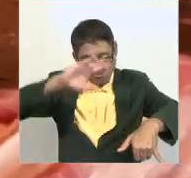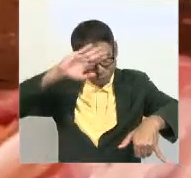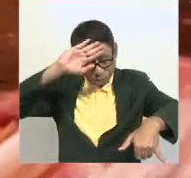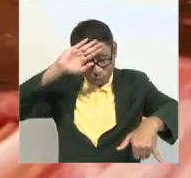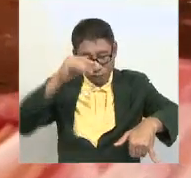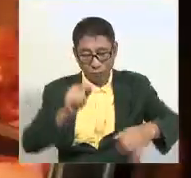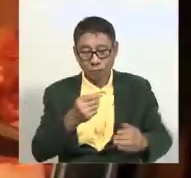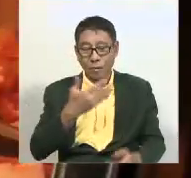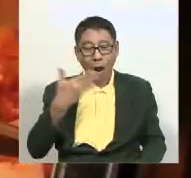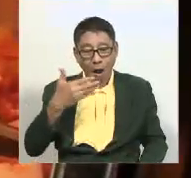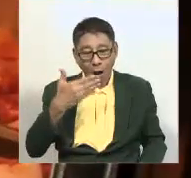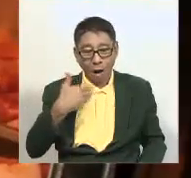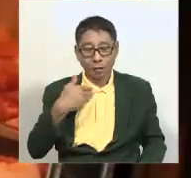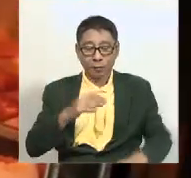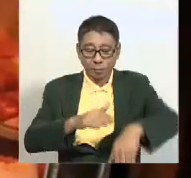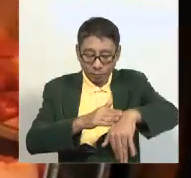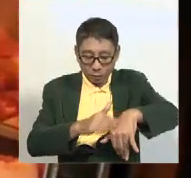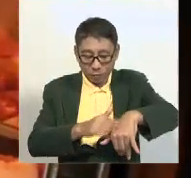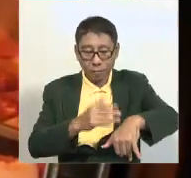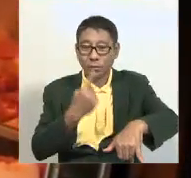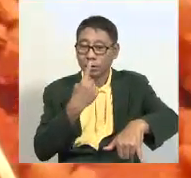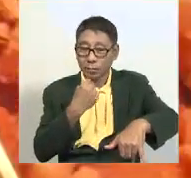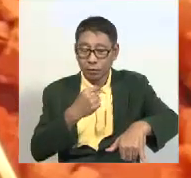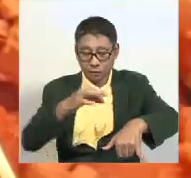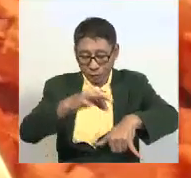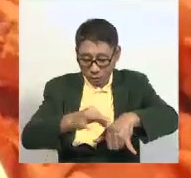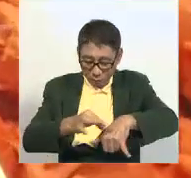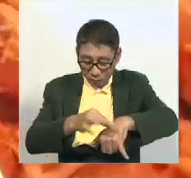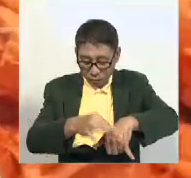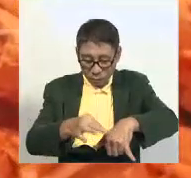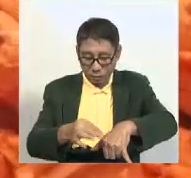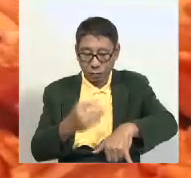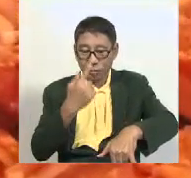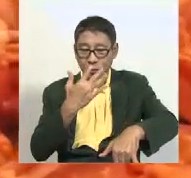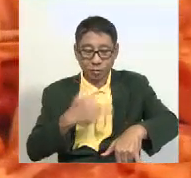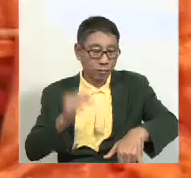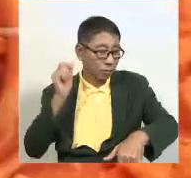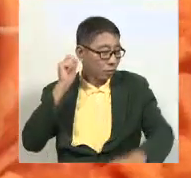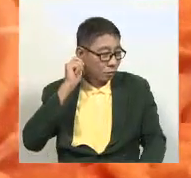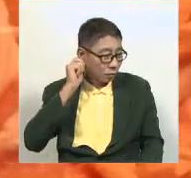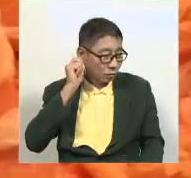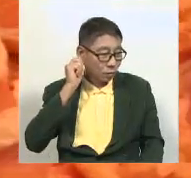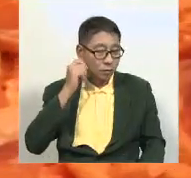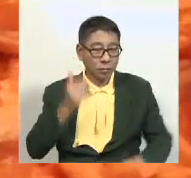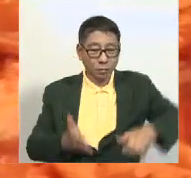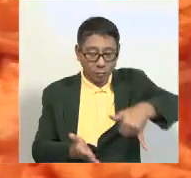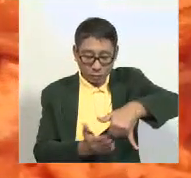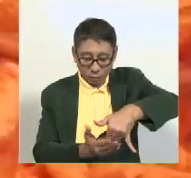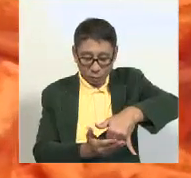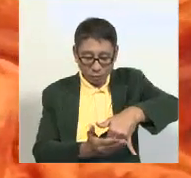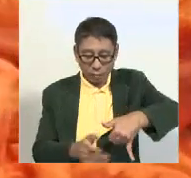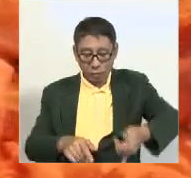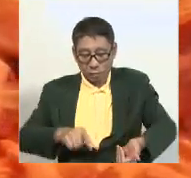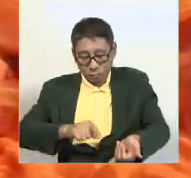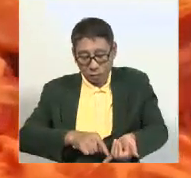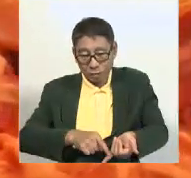เป็นไข้สูงผิวหนังแดงมีจุดเลือดออกรอยช้ำบริเวณใบหูท้องขาหลังต่างๆหรือ